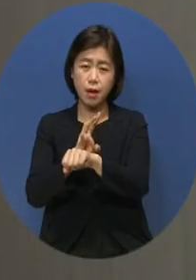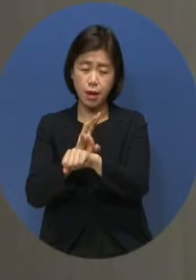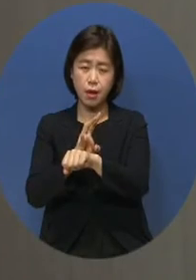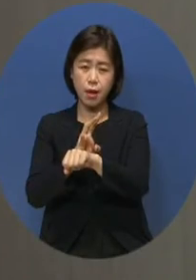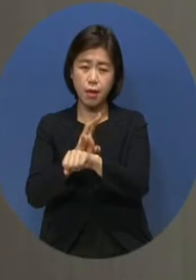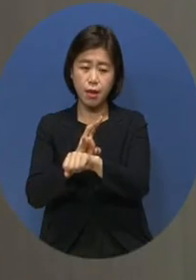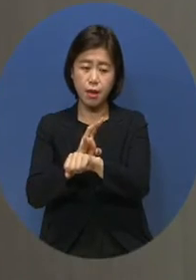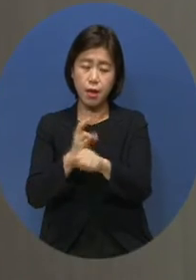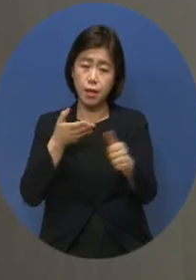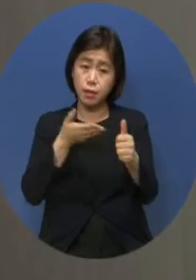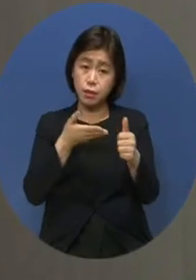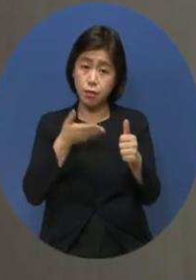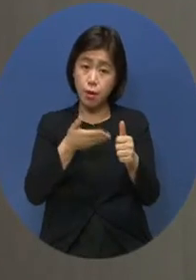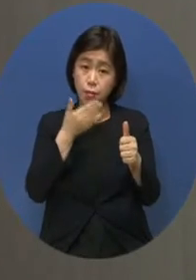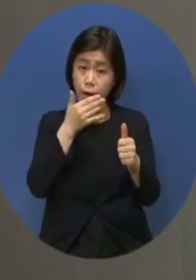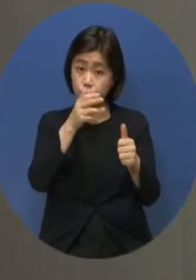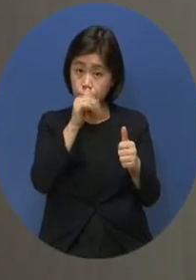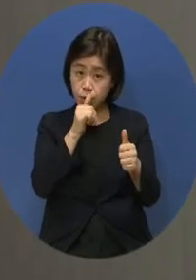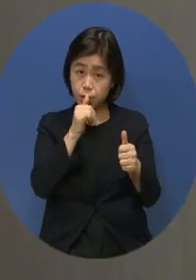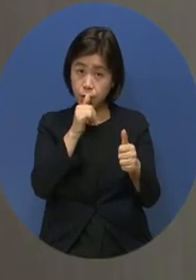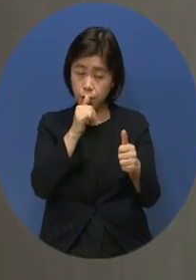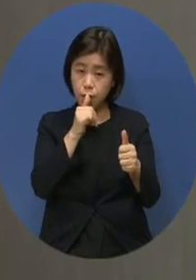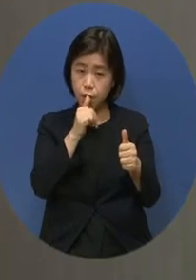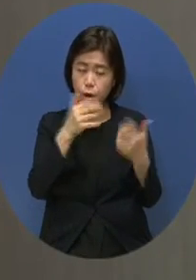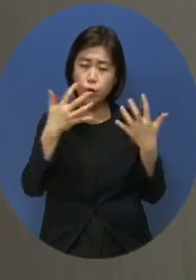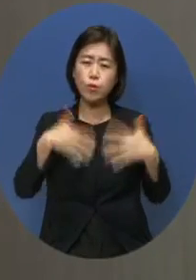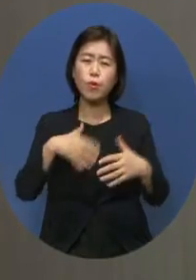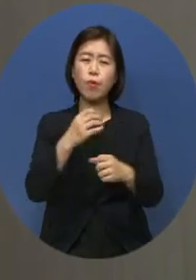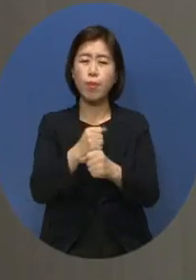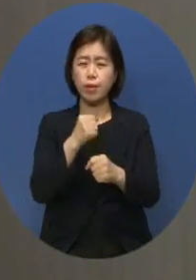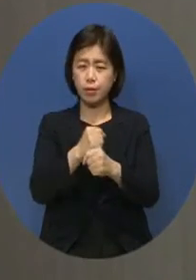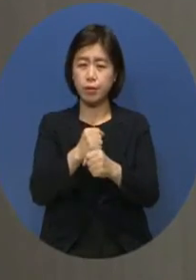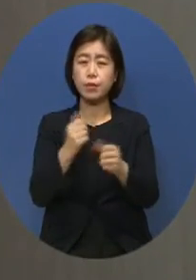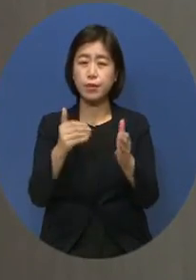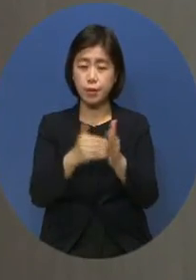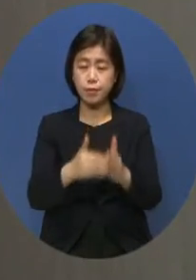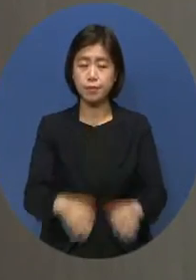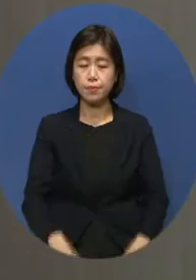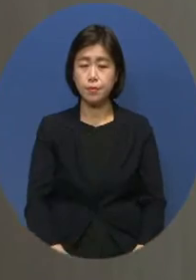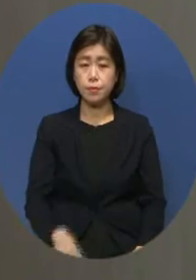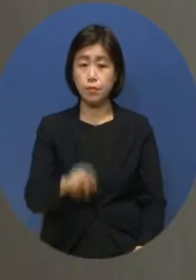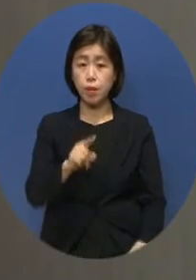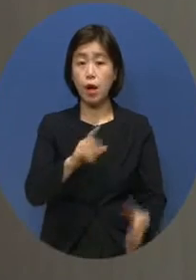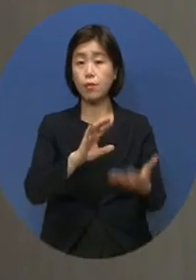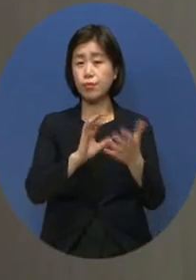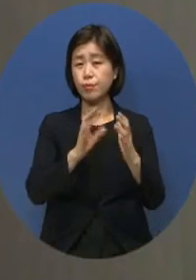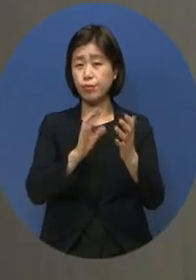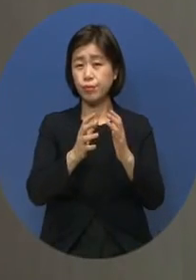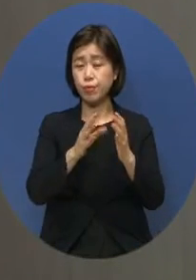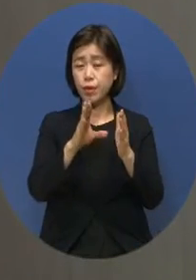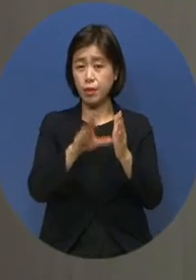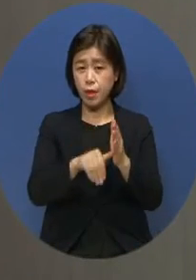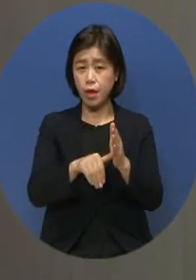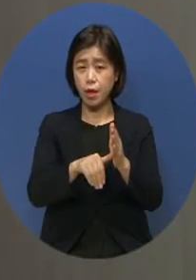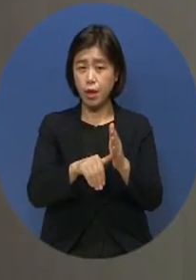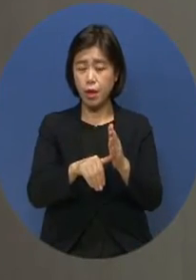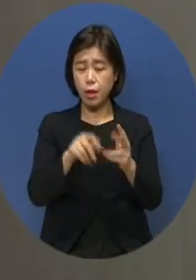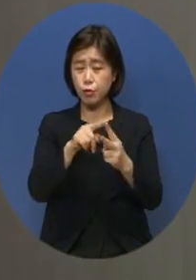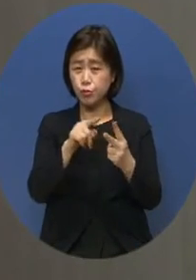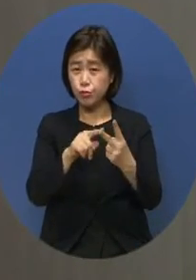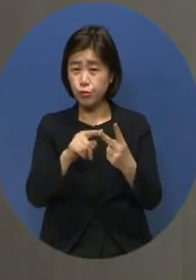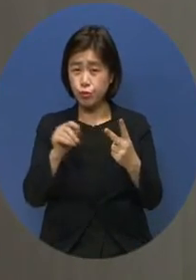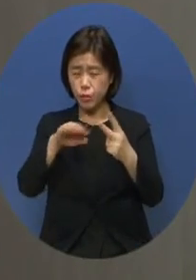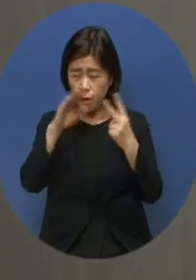이런 내용이었어요. 근데 이게 법안이 만들어지고 논의되는 과정에서 전부가 다 반영되거나 하는 일은 사실